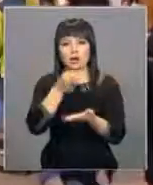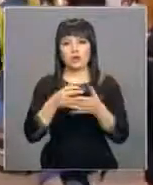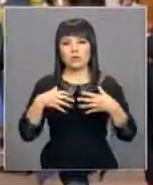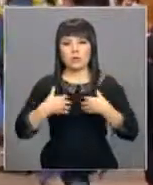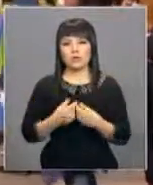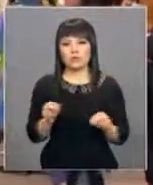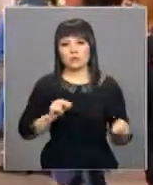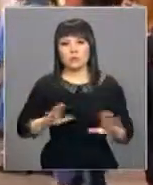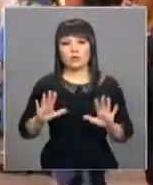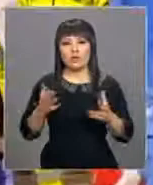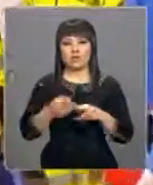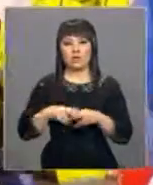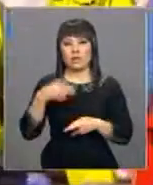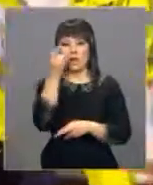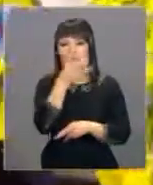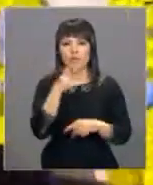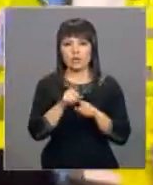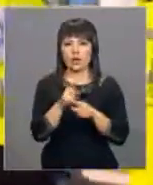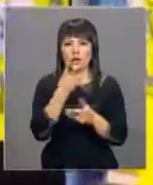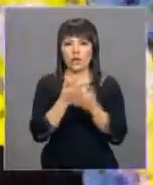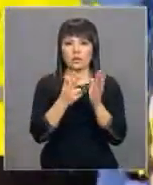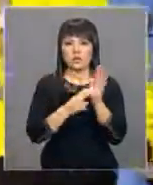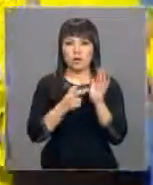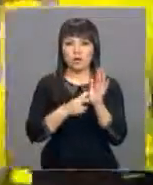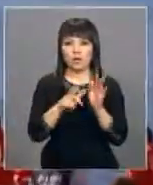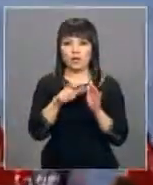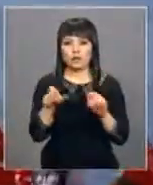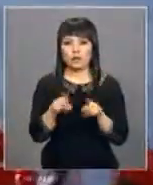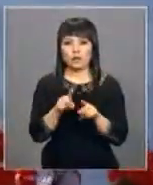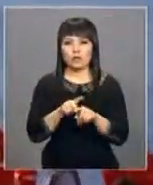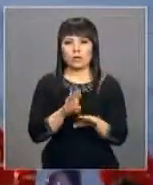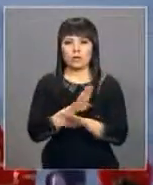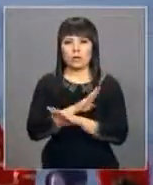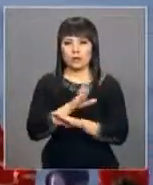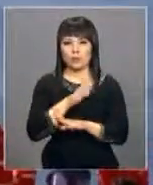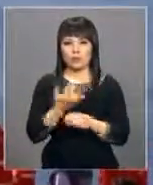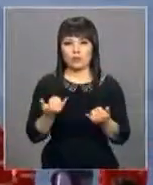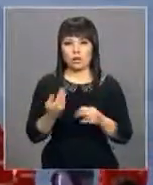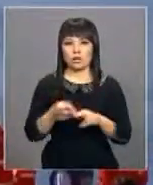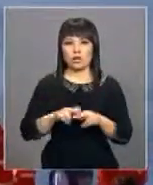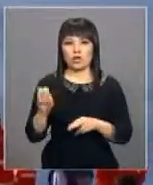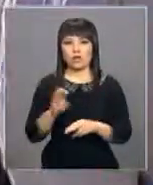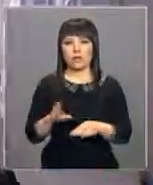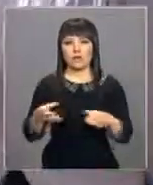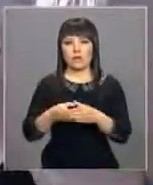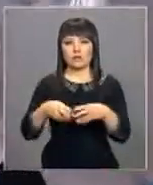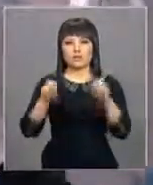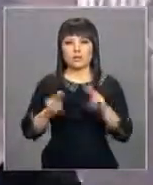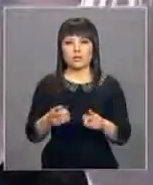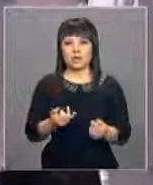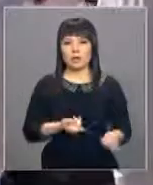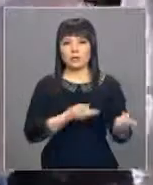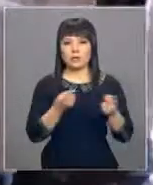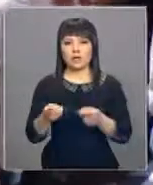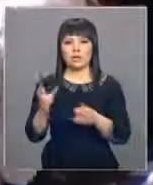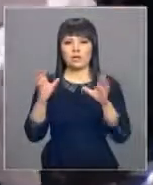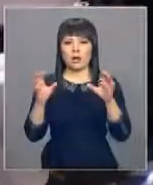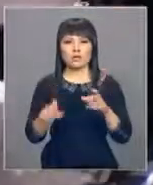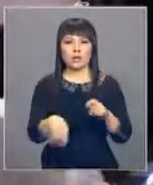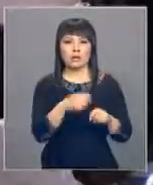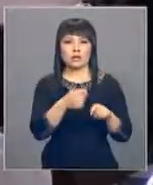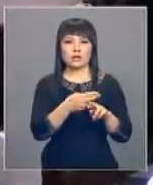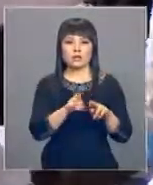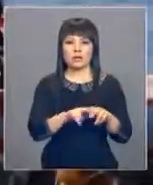қайғылы оқиғадан Солтүстік Африкадан шыққан 800 босқын қаза тапты. Енді Еуропа өкілдері мигранттарды заңсыз тасымалдауға